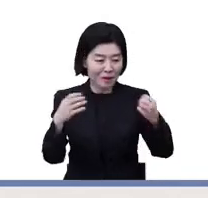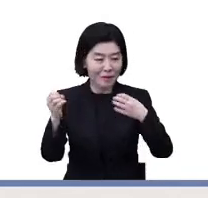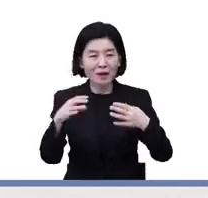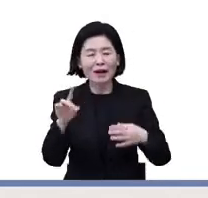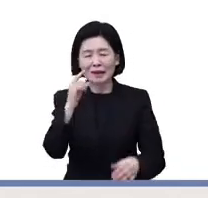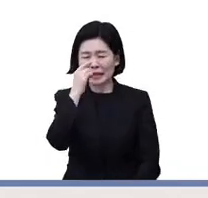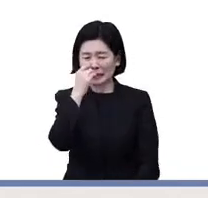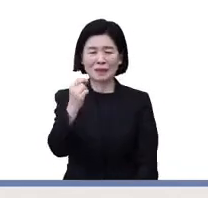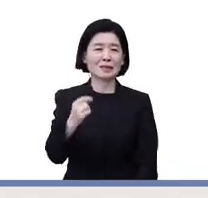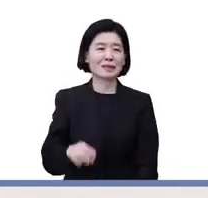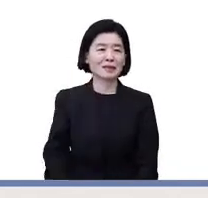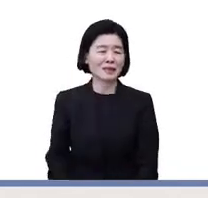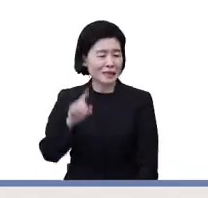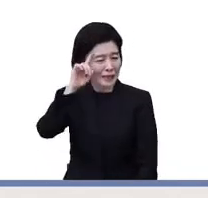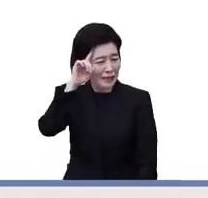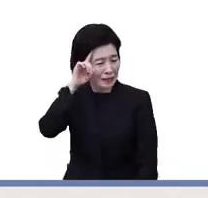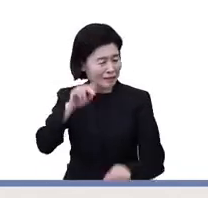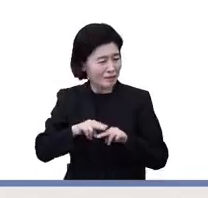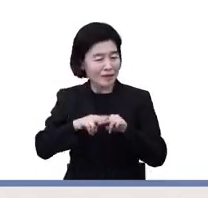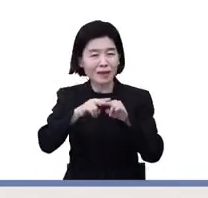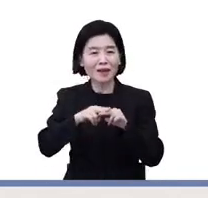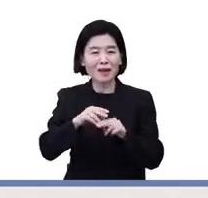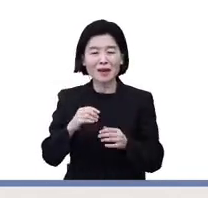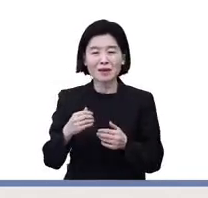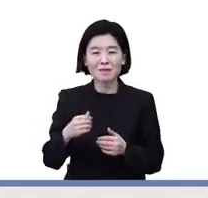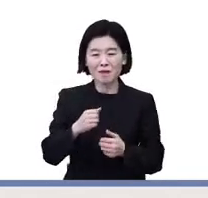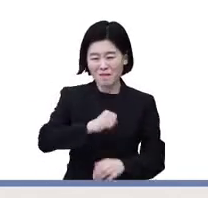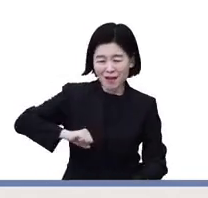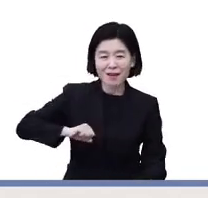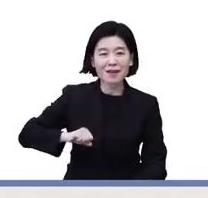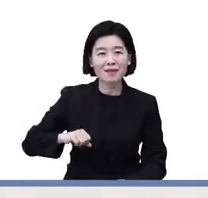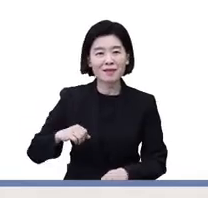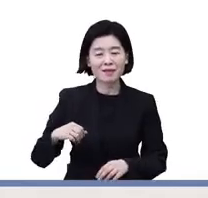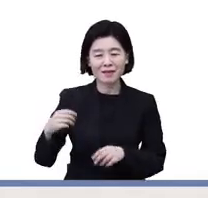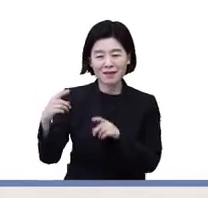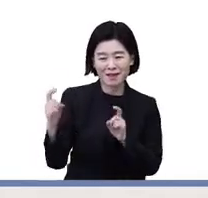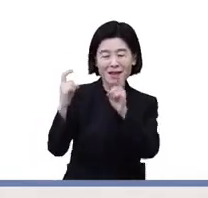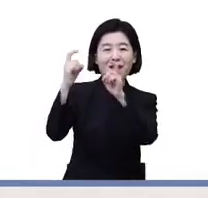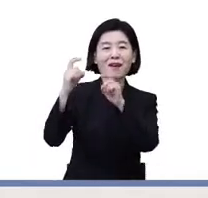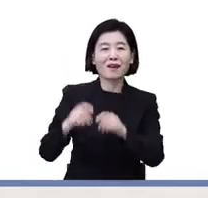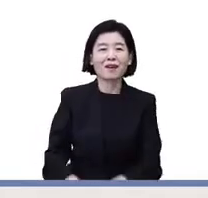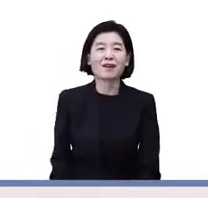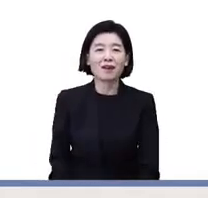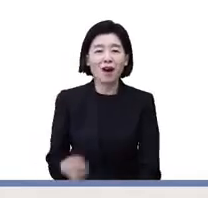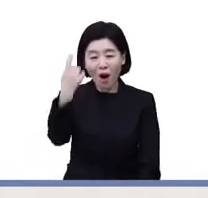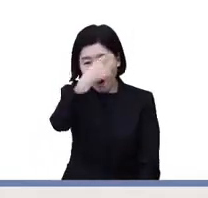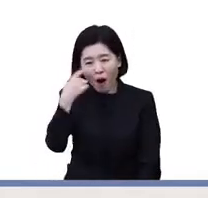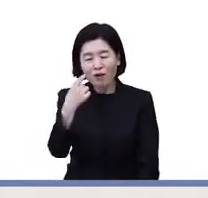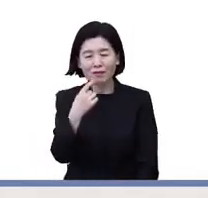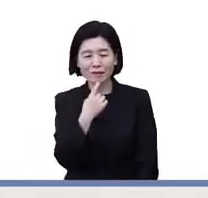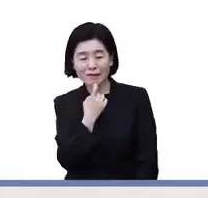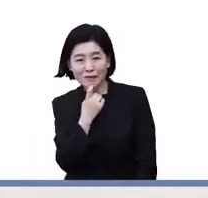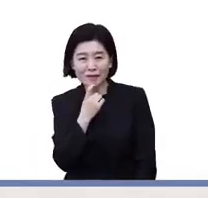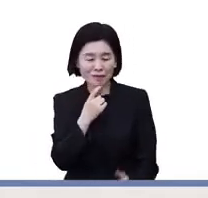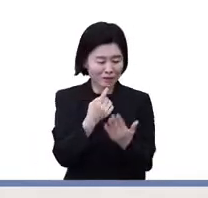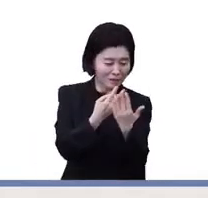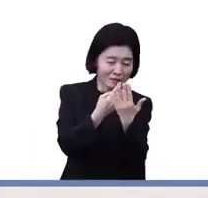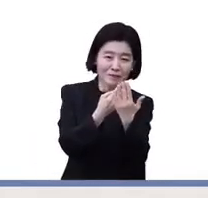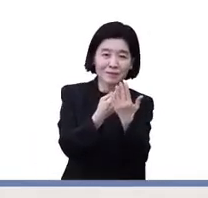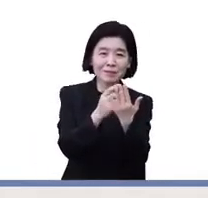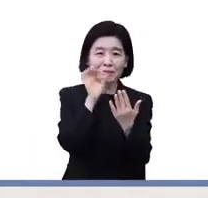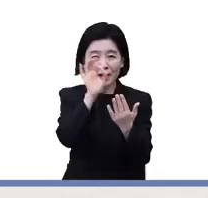예민해요. 짜증이 많아요. 반항해요. 논쟁해요. 아이가 외모에 집착해요. 스마트폰 관리가